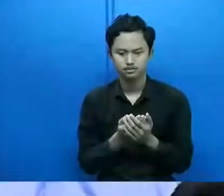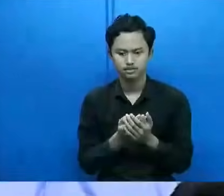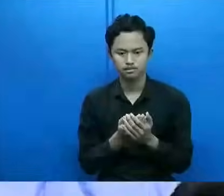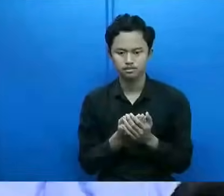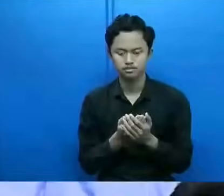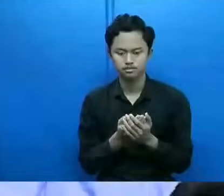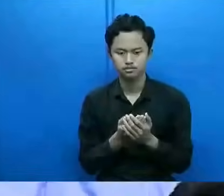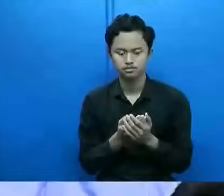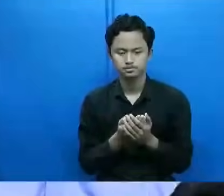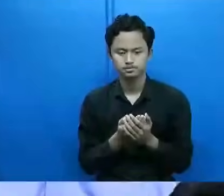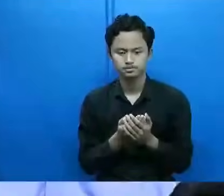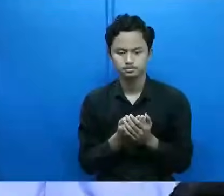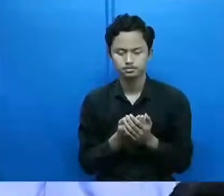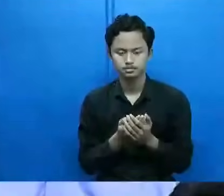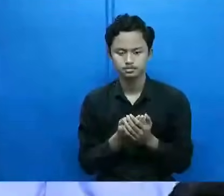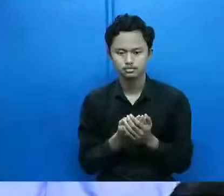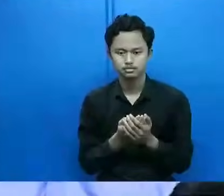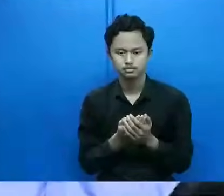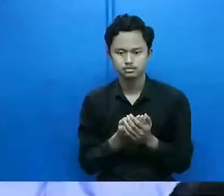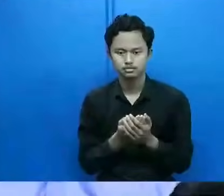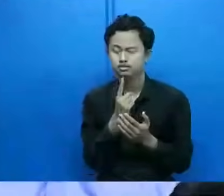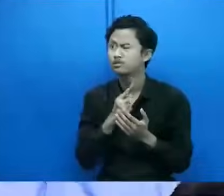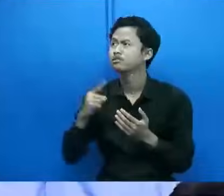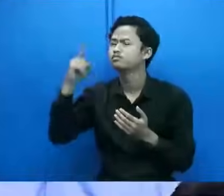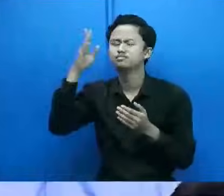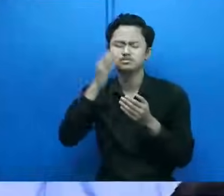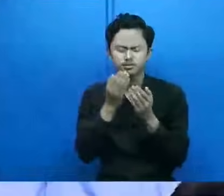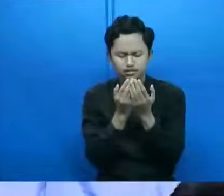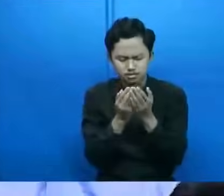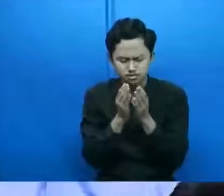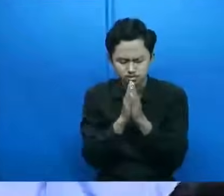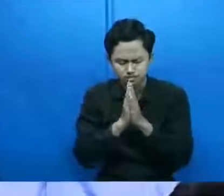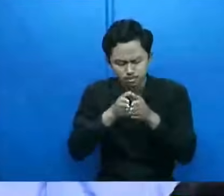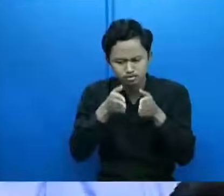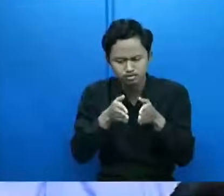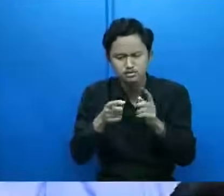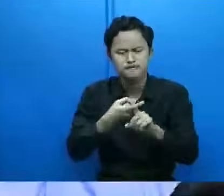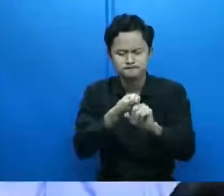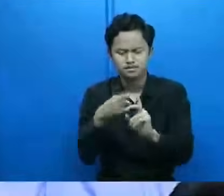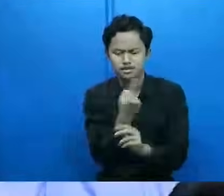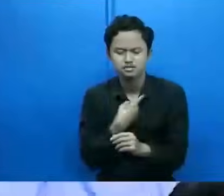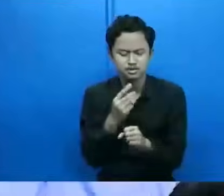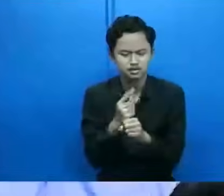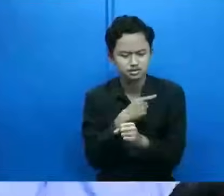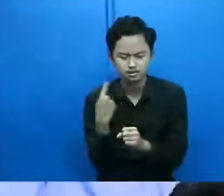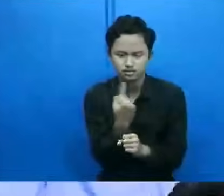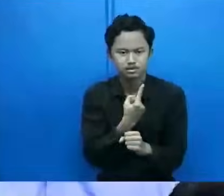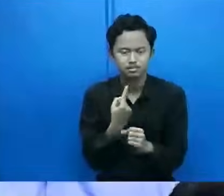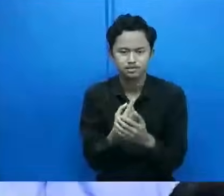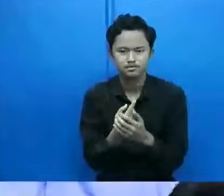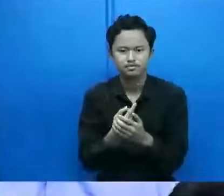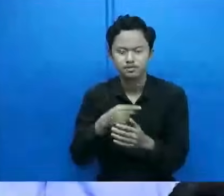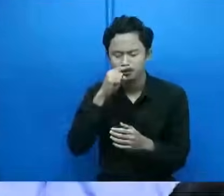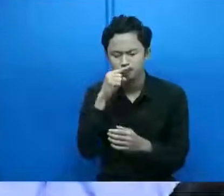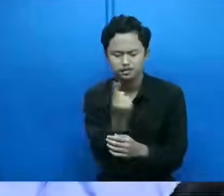الدنيا والآخرة. يا الله خبر مهن خصوص قدامه بقي صحابة كامي قروا كامي قربات كامي يا الله. Ayah